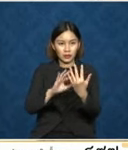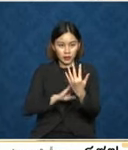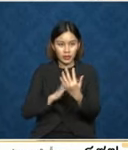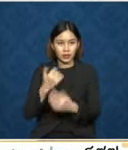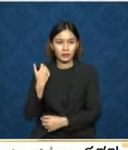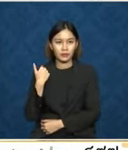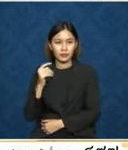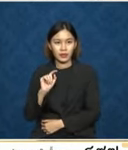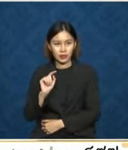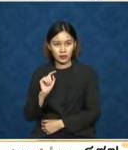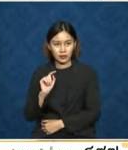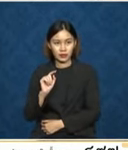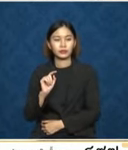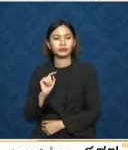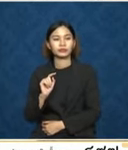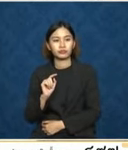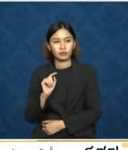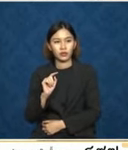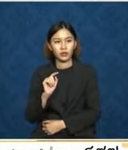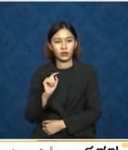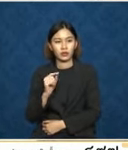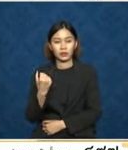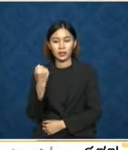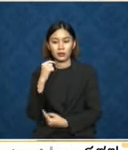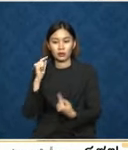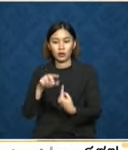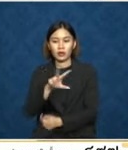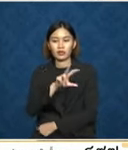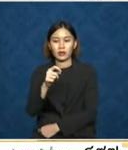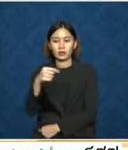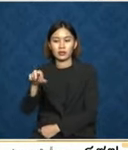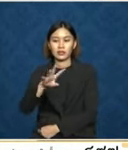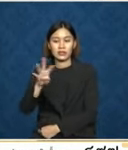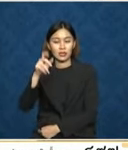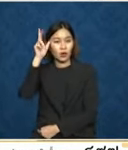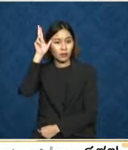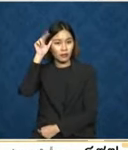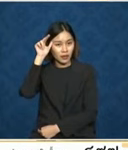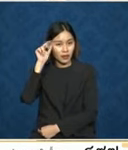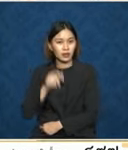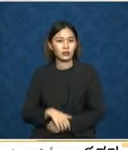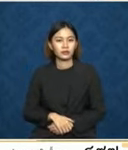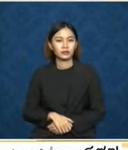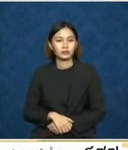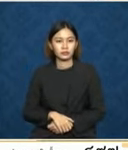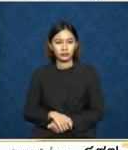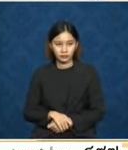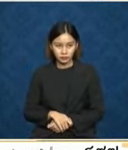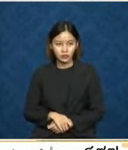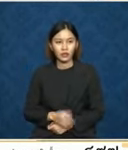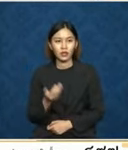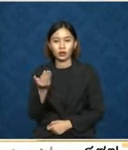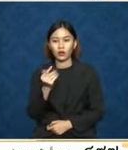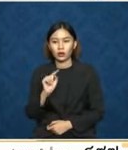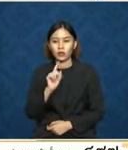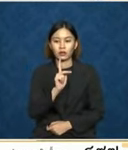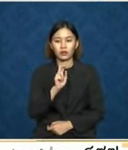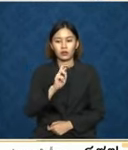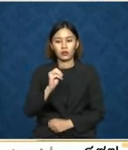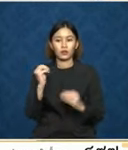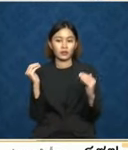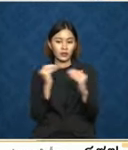สถนะสูงขึ้นซึ่งมีกำลังถึง300 -400แรงม้าระบบห้ามล้อที่ใหญ่ขึ้นก็จึงขอให้กรมทาง